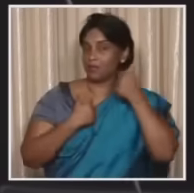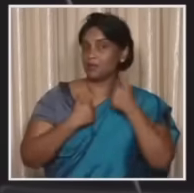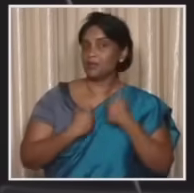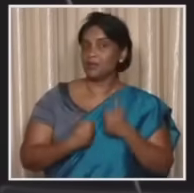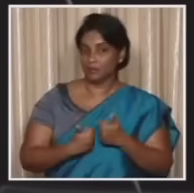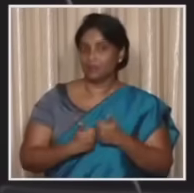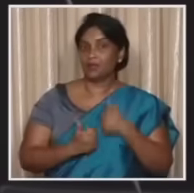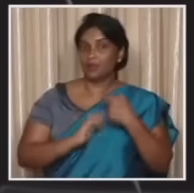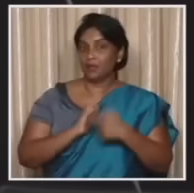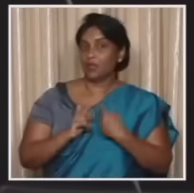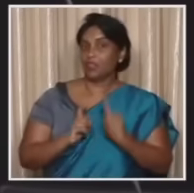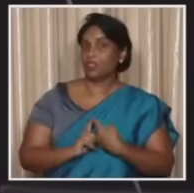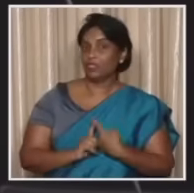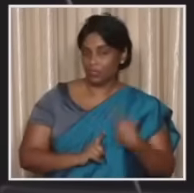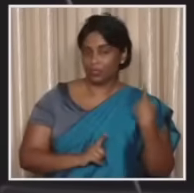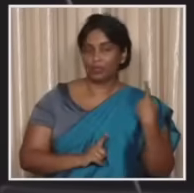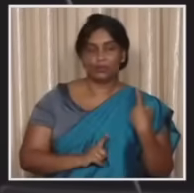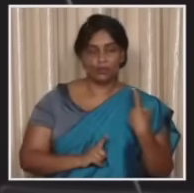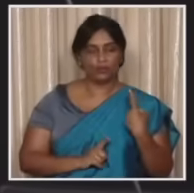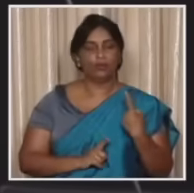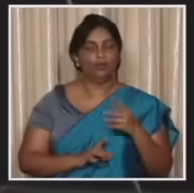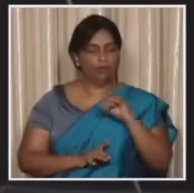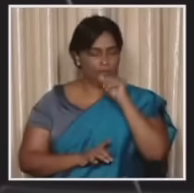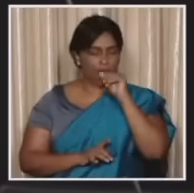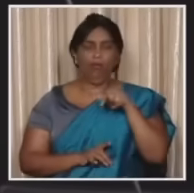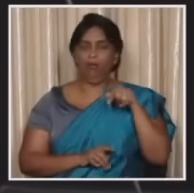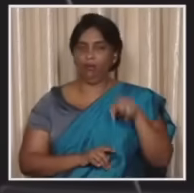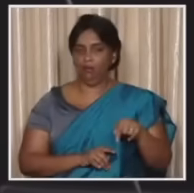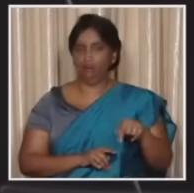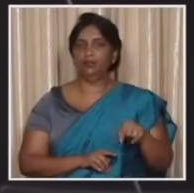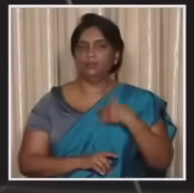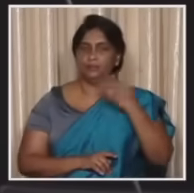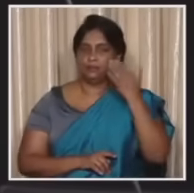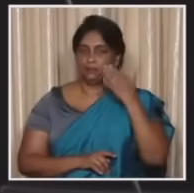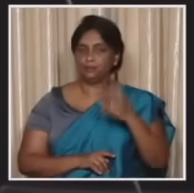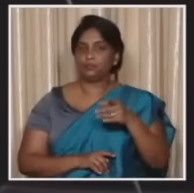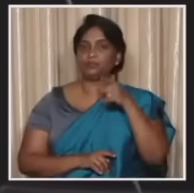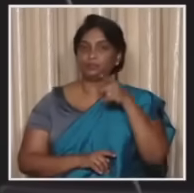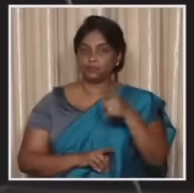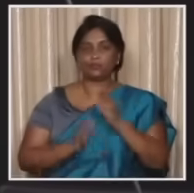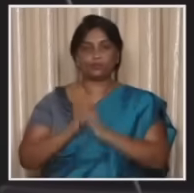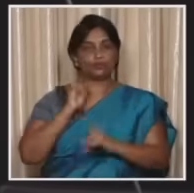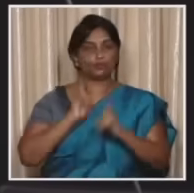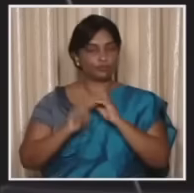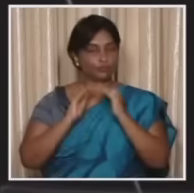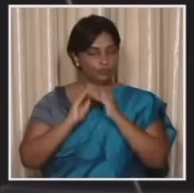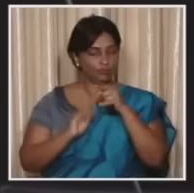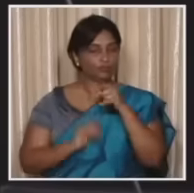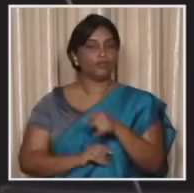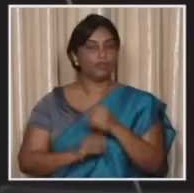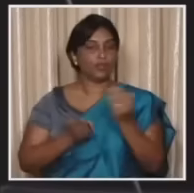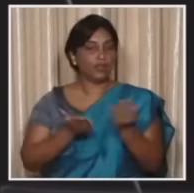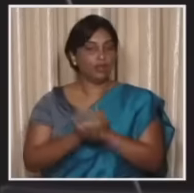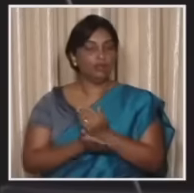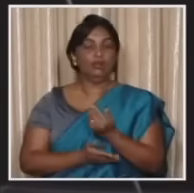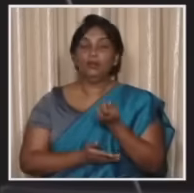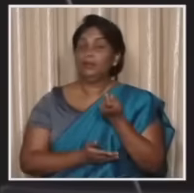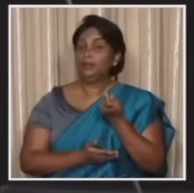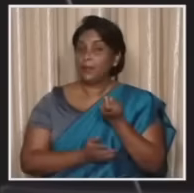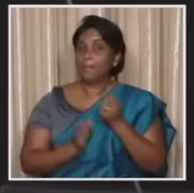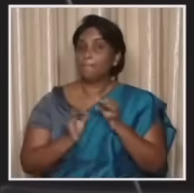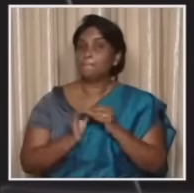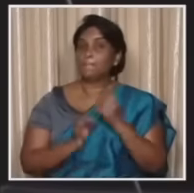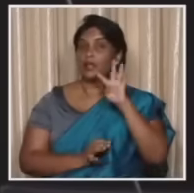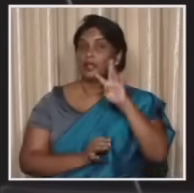ලැබෙන්නේ මේ රට කොච්චරක් දියුණු වෙනවද කියලා කරලා. එතකොට දැන් බලන්න ඔබතුමාගේ අමාත්‍යාංශයට වෙන් කරලා තියෙන්නේ